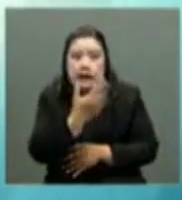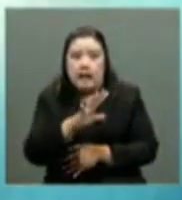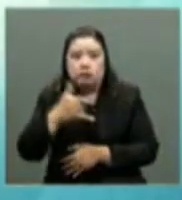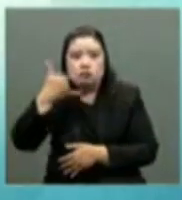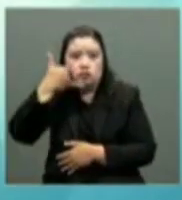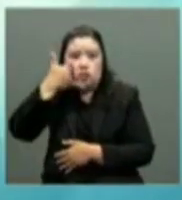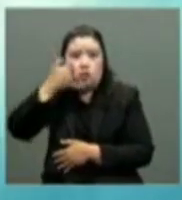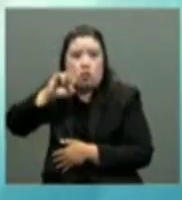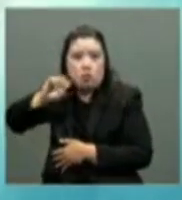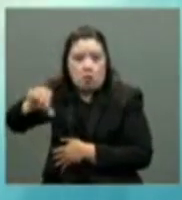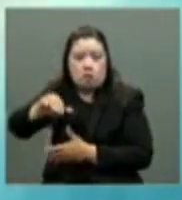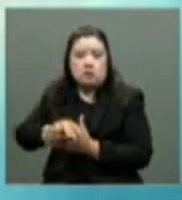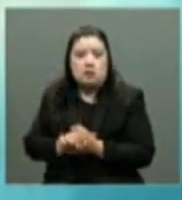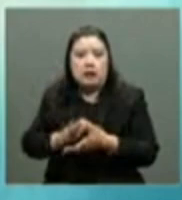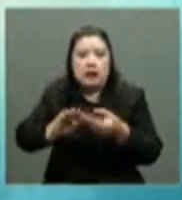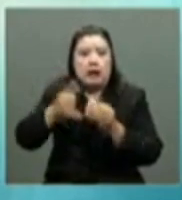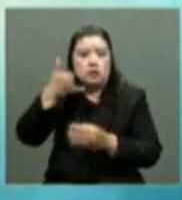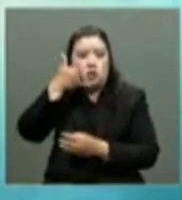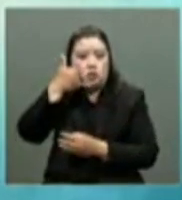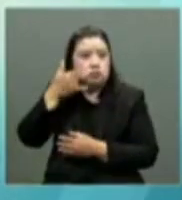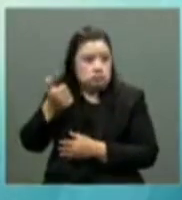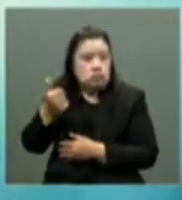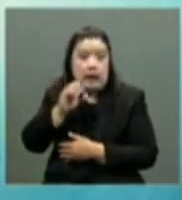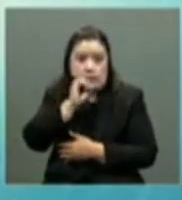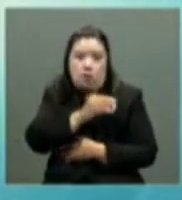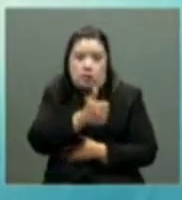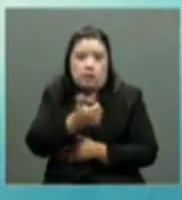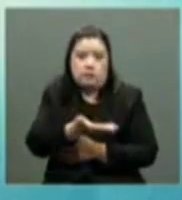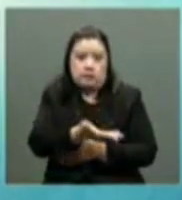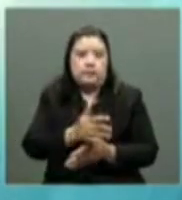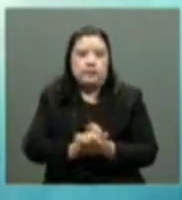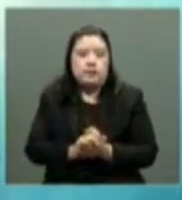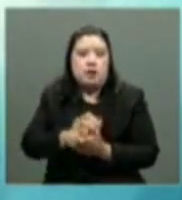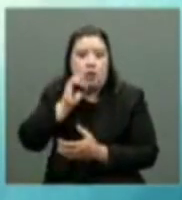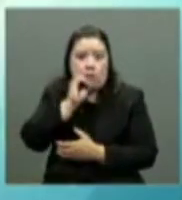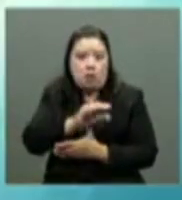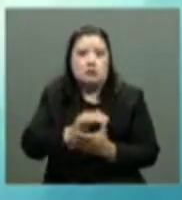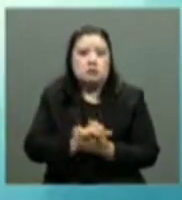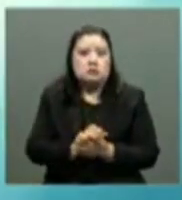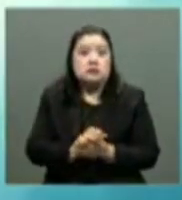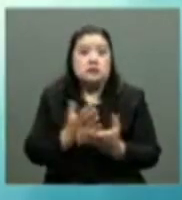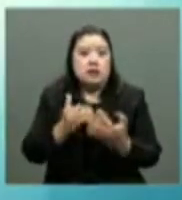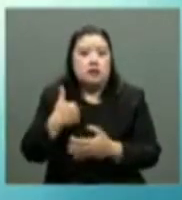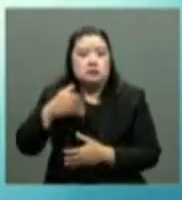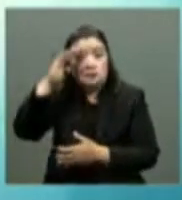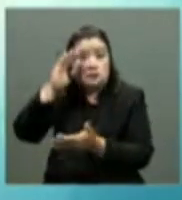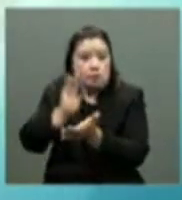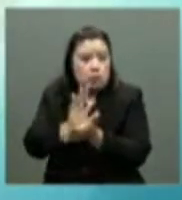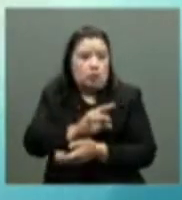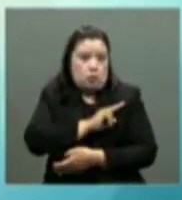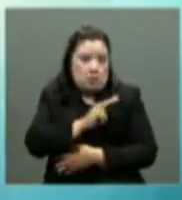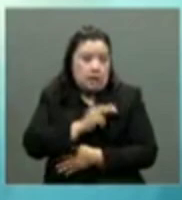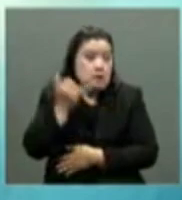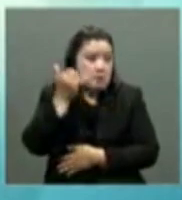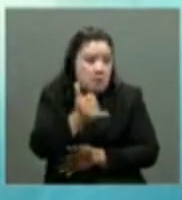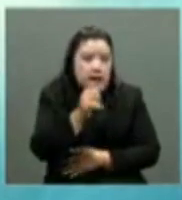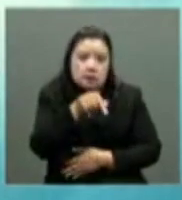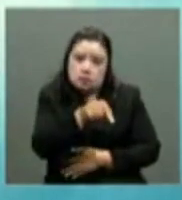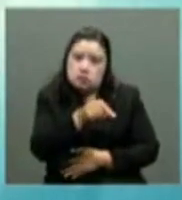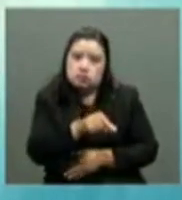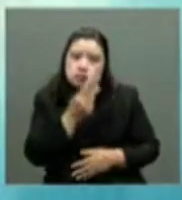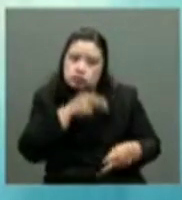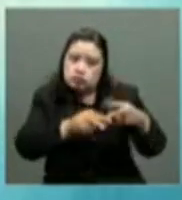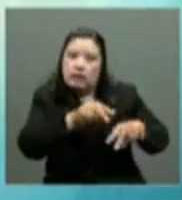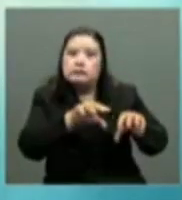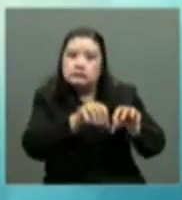งจะเป็นเบอร์ไหนก็ได้นะครับรีบเลยนะครับบอกมาเลยแล้วเดี๋ยวทางตำรวจจะไปดูแลให้เพราะว่าในช่วงเว